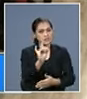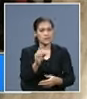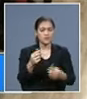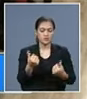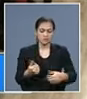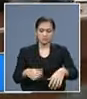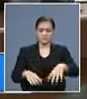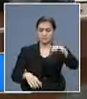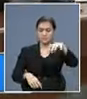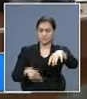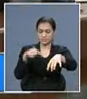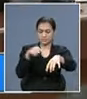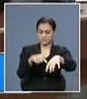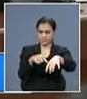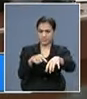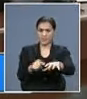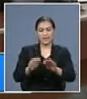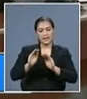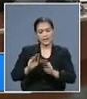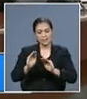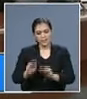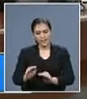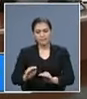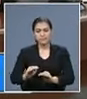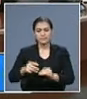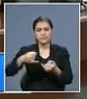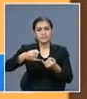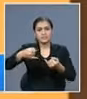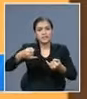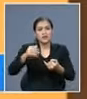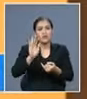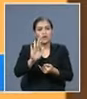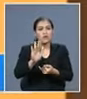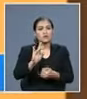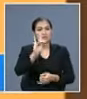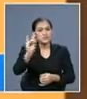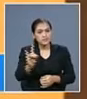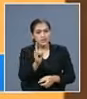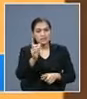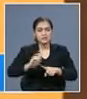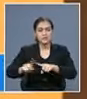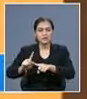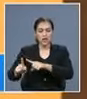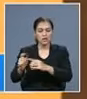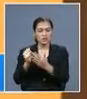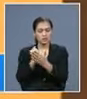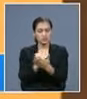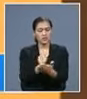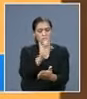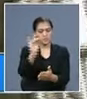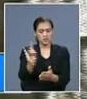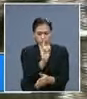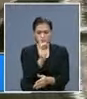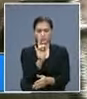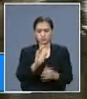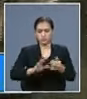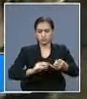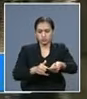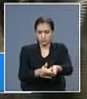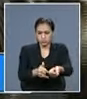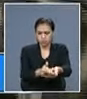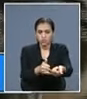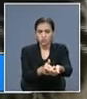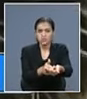เป็นสถานที่จัดเก็บรักษาเซลล์สืบพันธุ์และสเต็มเซลล์ของสัตว์ด้วยเพื่อประโยชน์ในการขยายพันธุ์สัตว์ป่าหายากการผสมเทียนการ